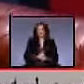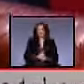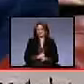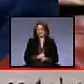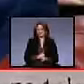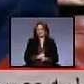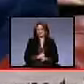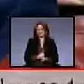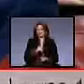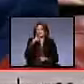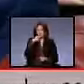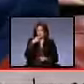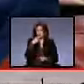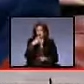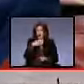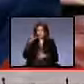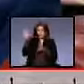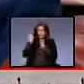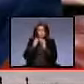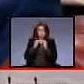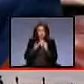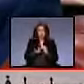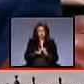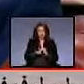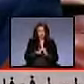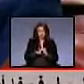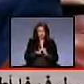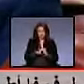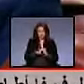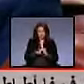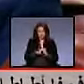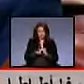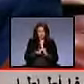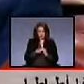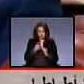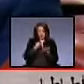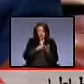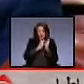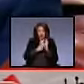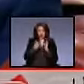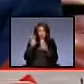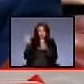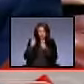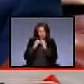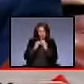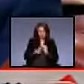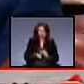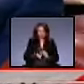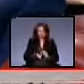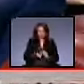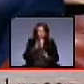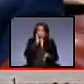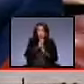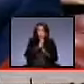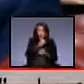تنتج. وقررنا ان احنا نعمل جزء تاني من واحد من الناس. يبدا بايه؟ ومحمود ده يبقى شكله ايه؟